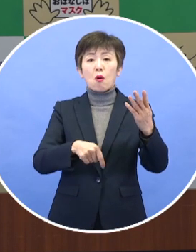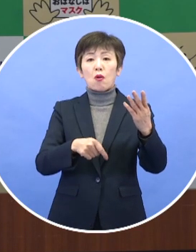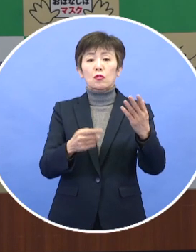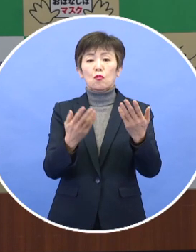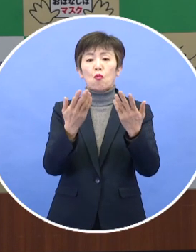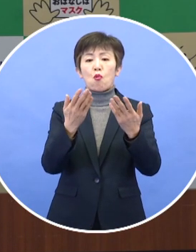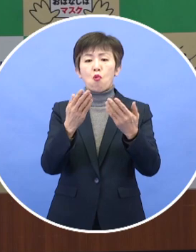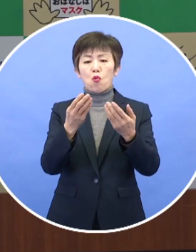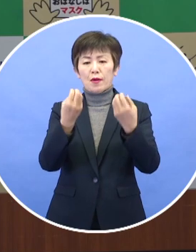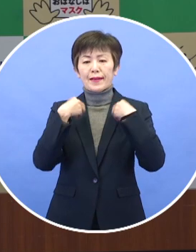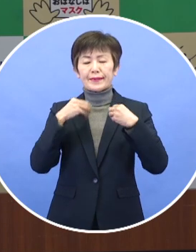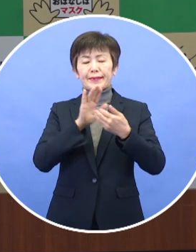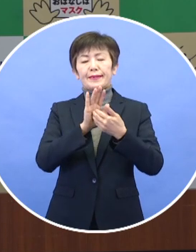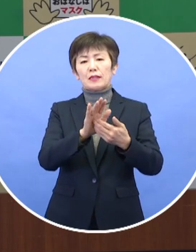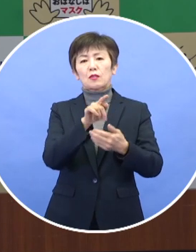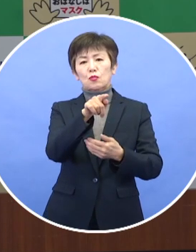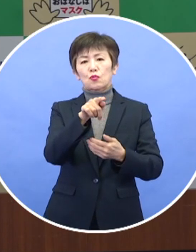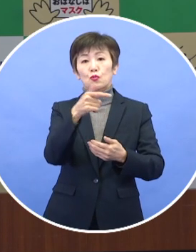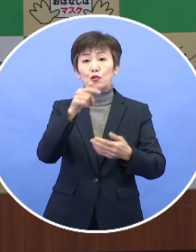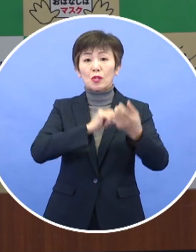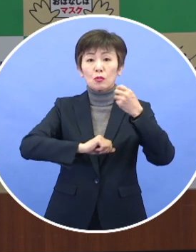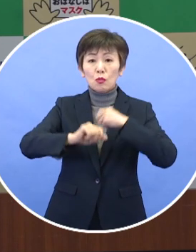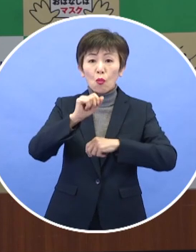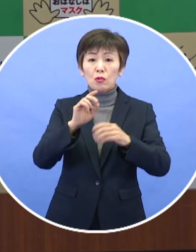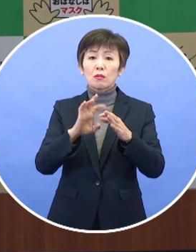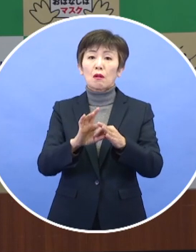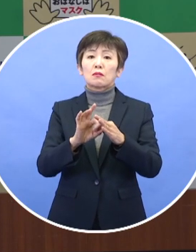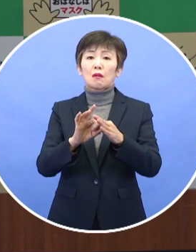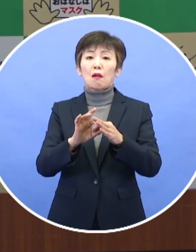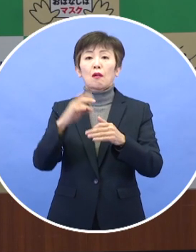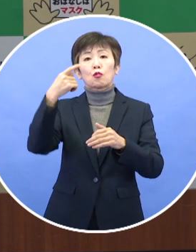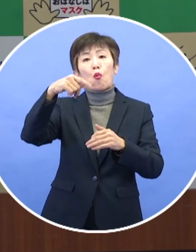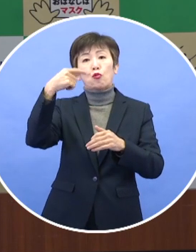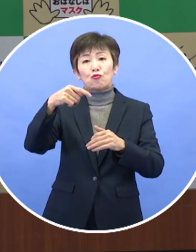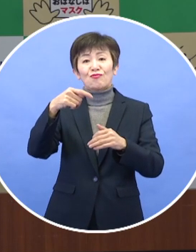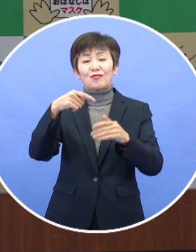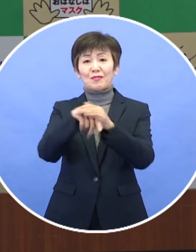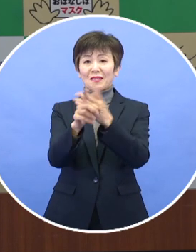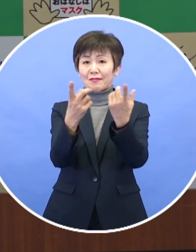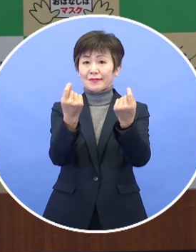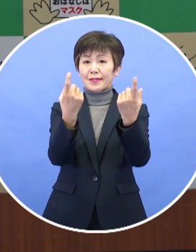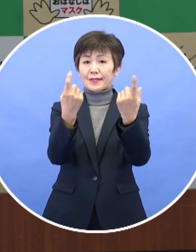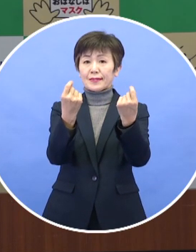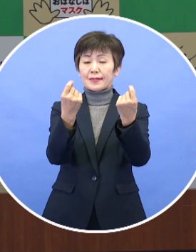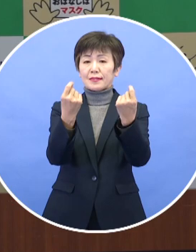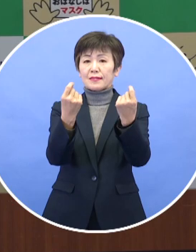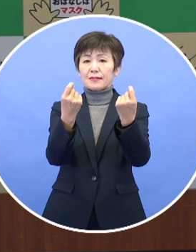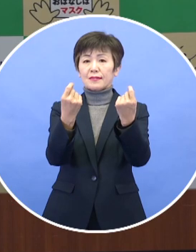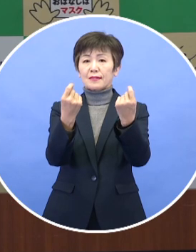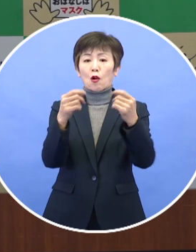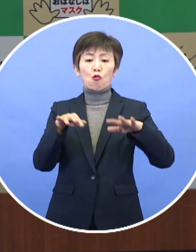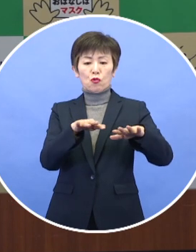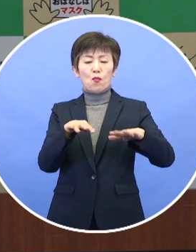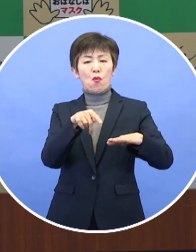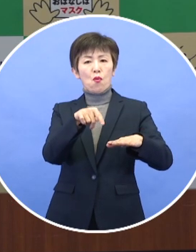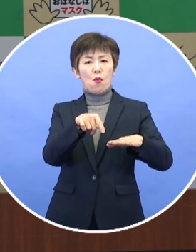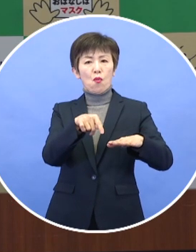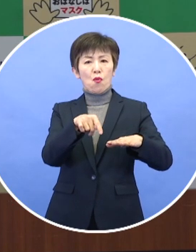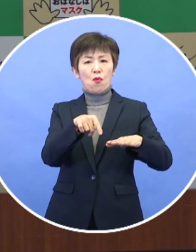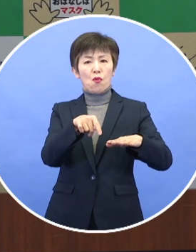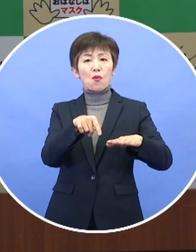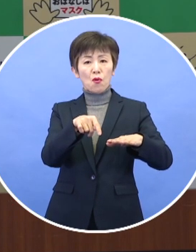策ですけれども、まあ、部活動につきましてはやはり教育活動の一環ということもありますし、子どもたちがですね、非